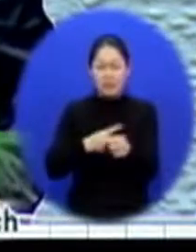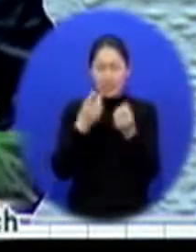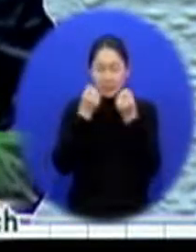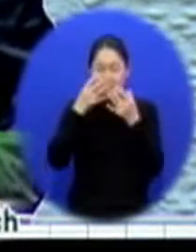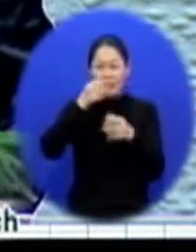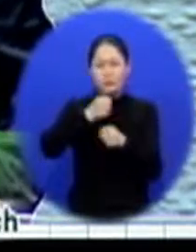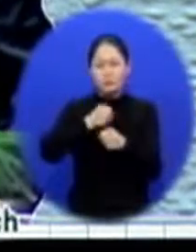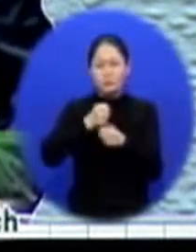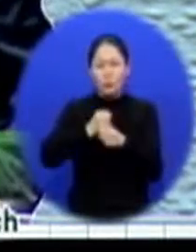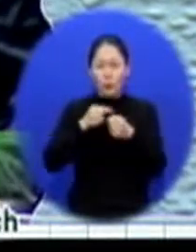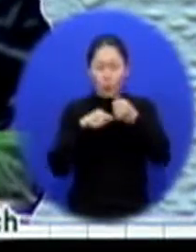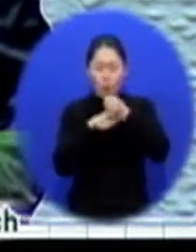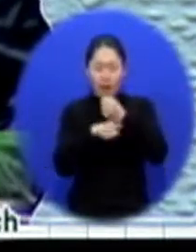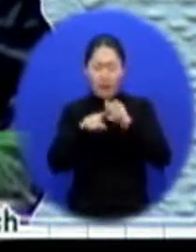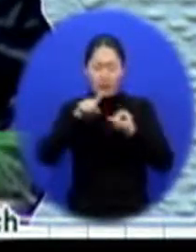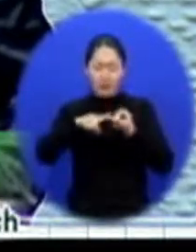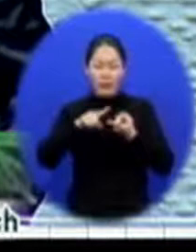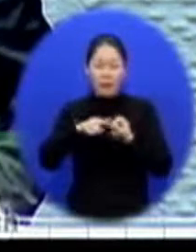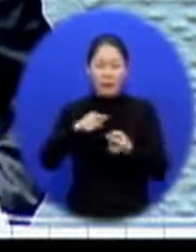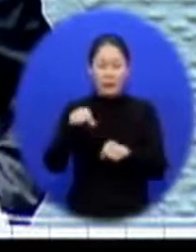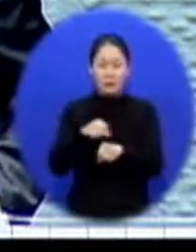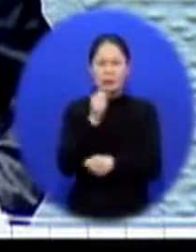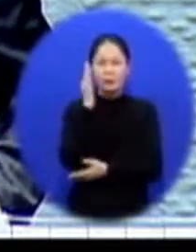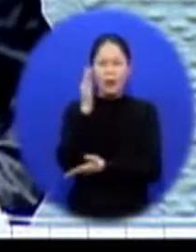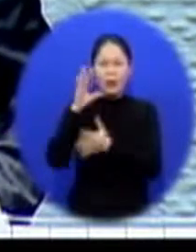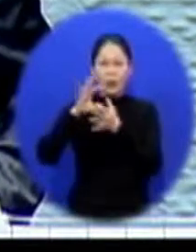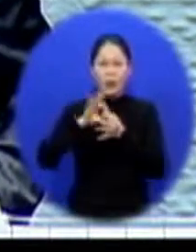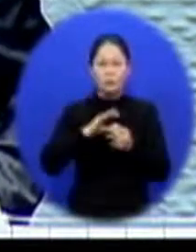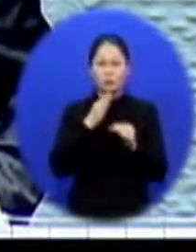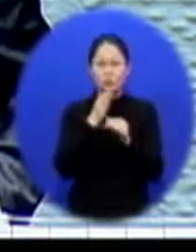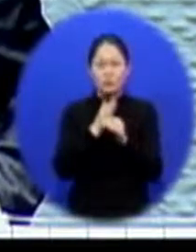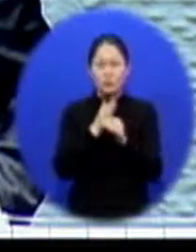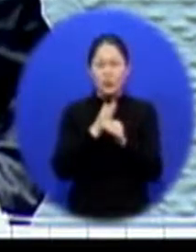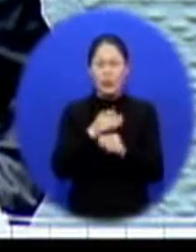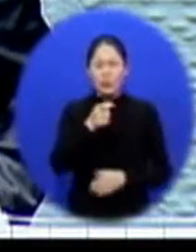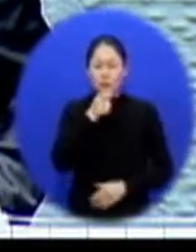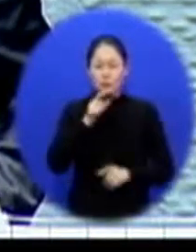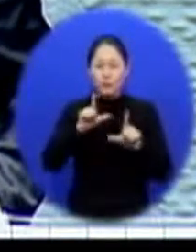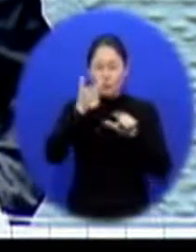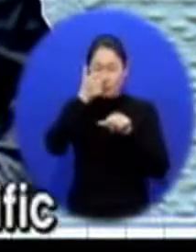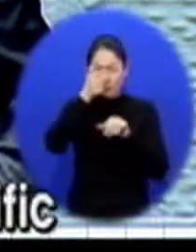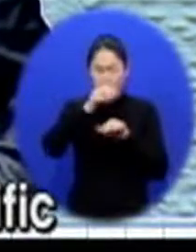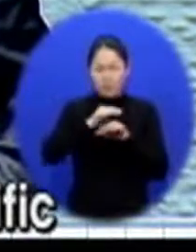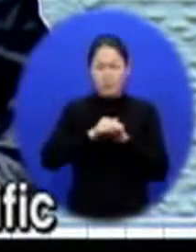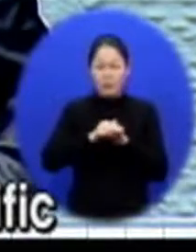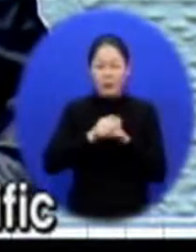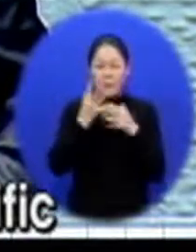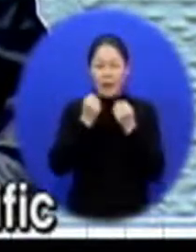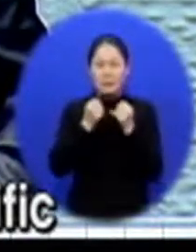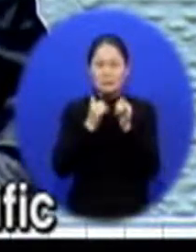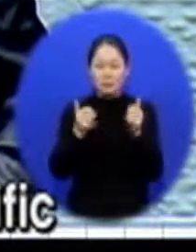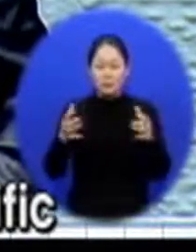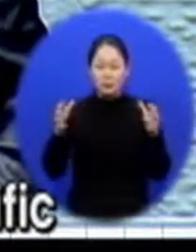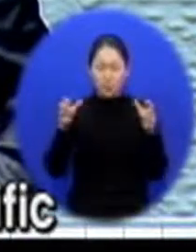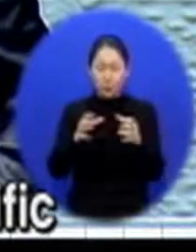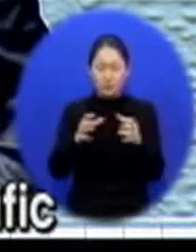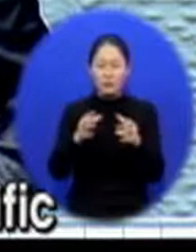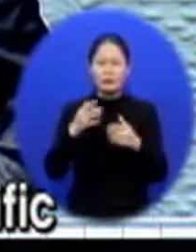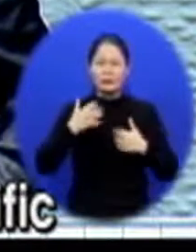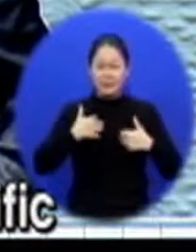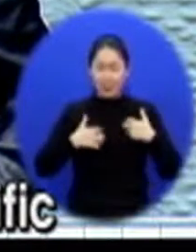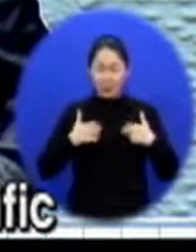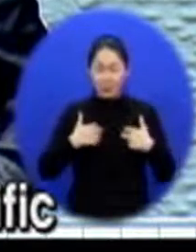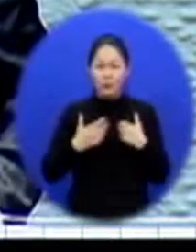계속 하고 있습니다 수요기도회 가 굉장히 많은 분들이 모여서 아주 재미있게 또 은혜롭게